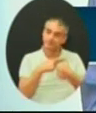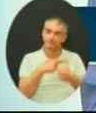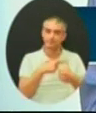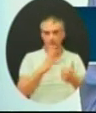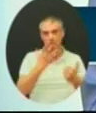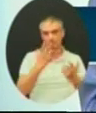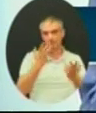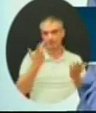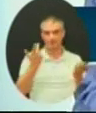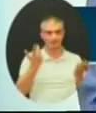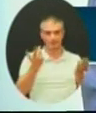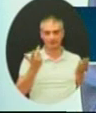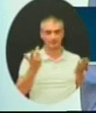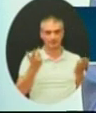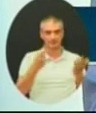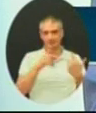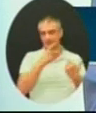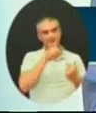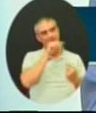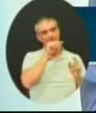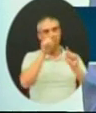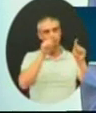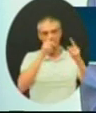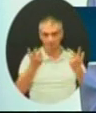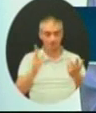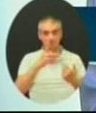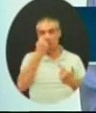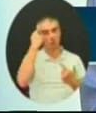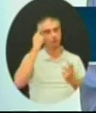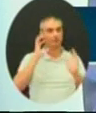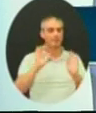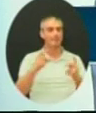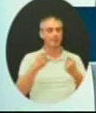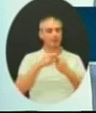עומק מאשר ציוץ זה או אחר, מה הוא חושב באמת